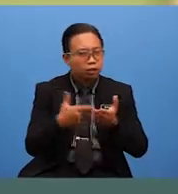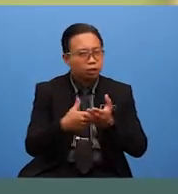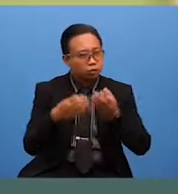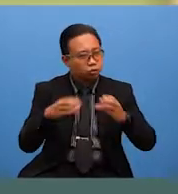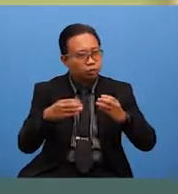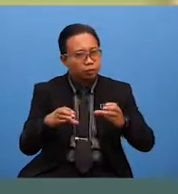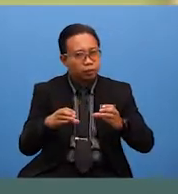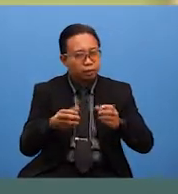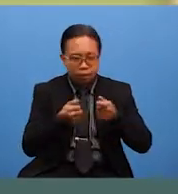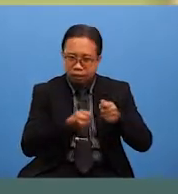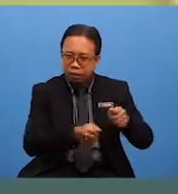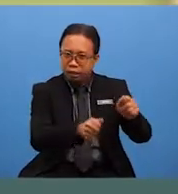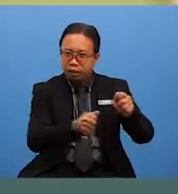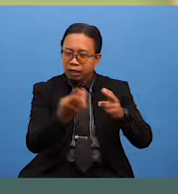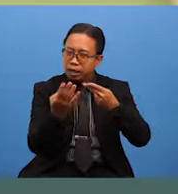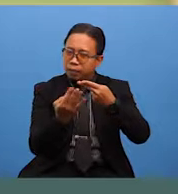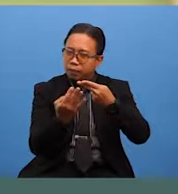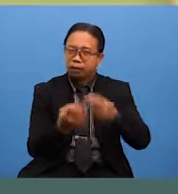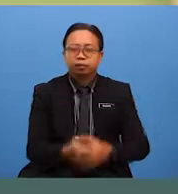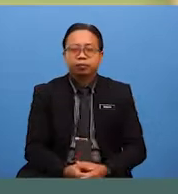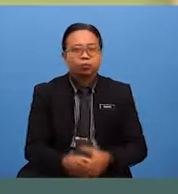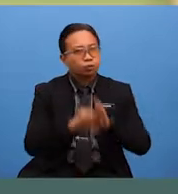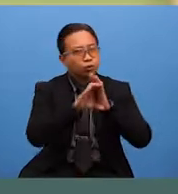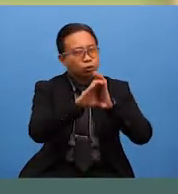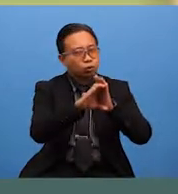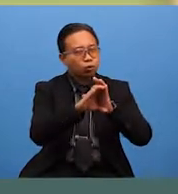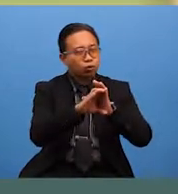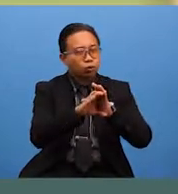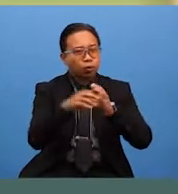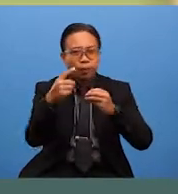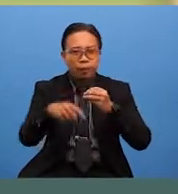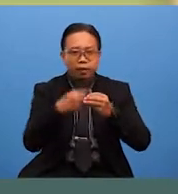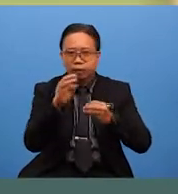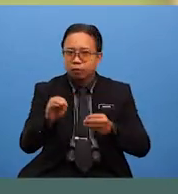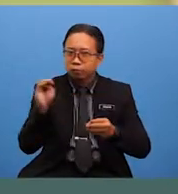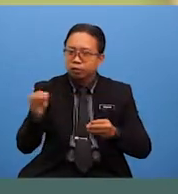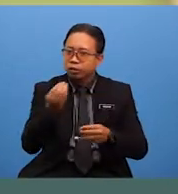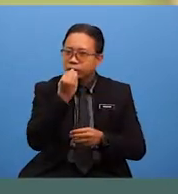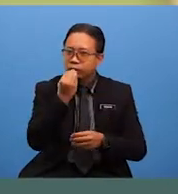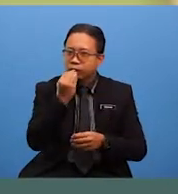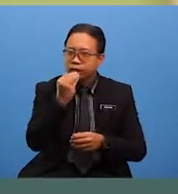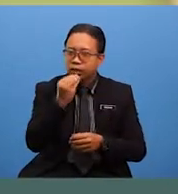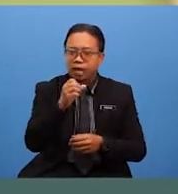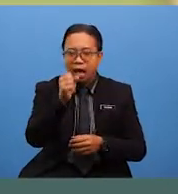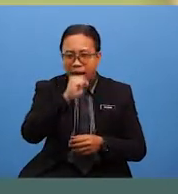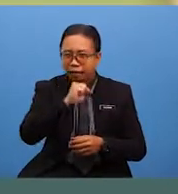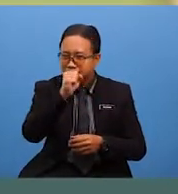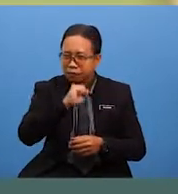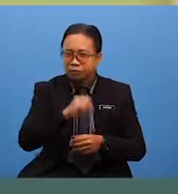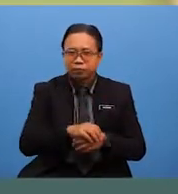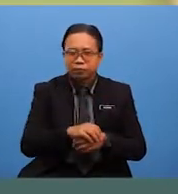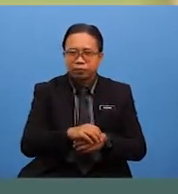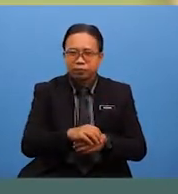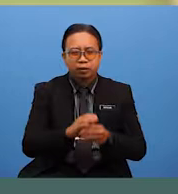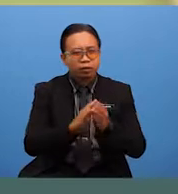pengaliran Habel berlaku contohnya apabila murid-murid makan ice cream ice cream akan